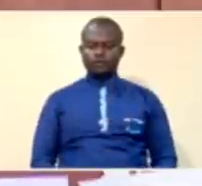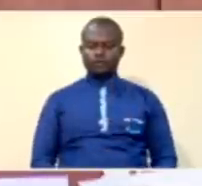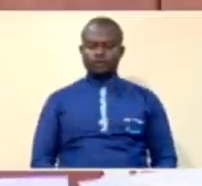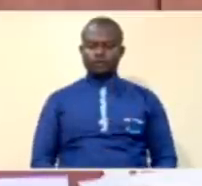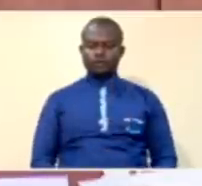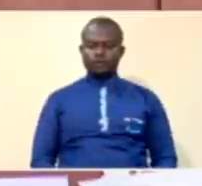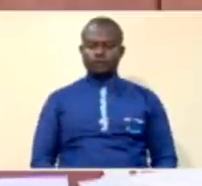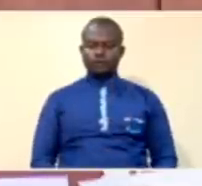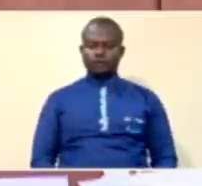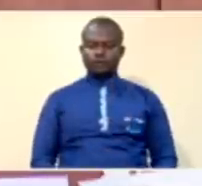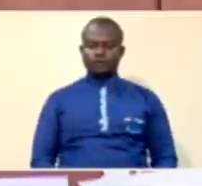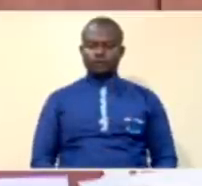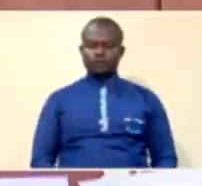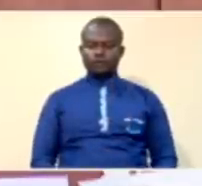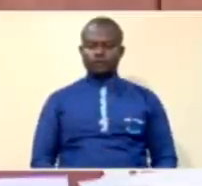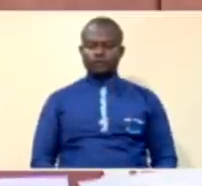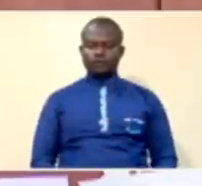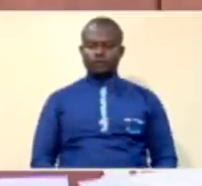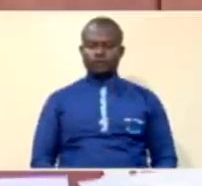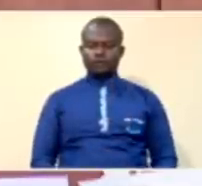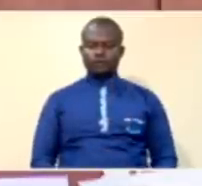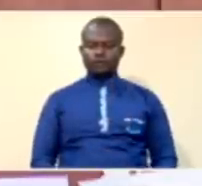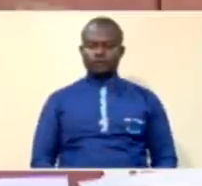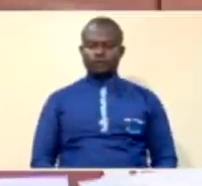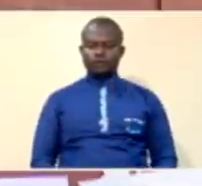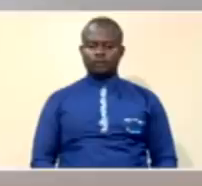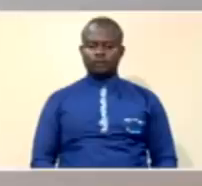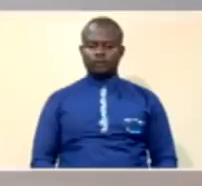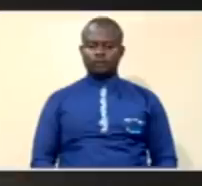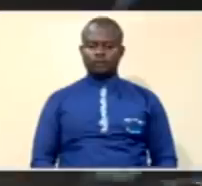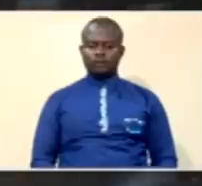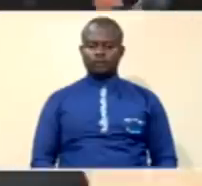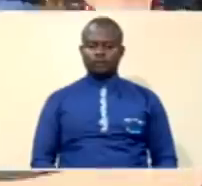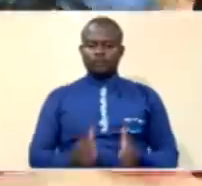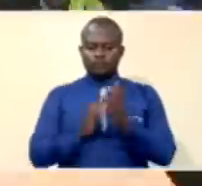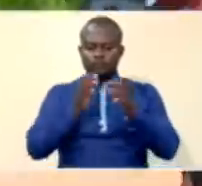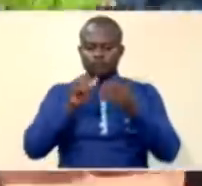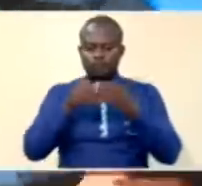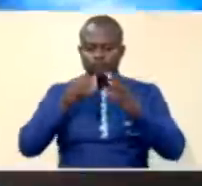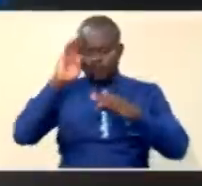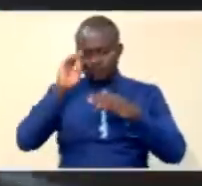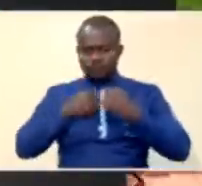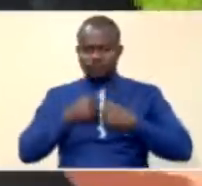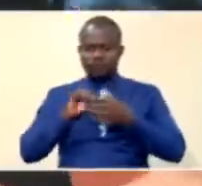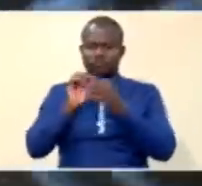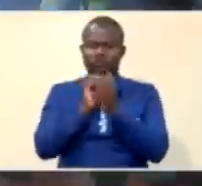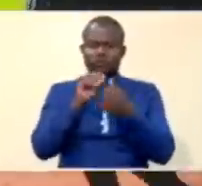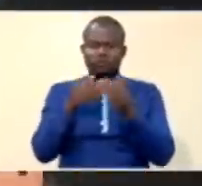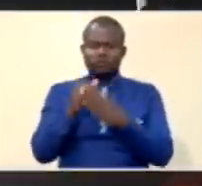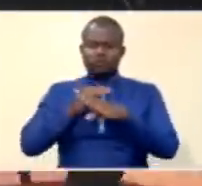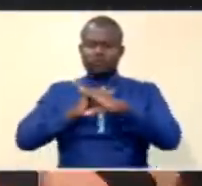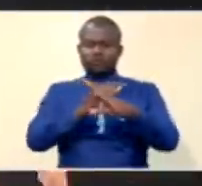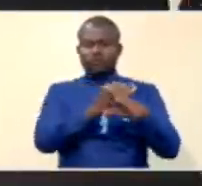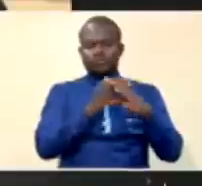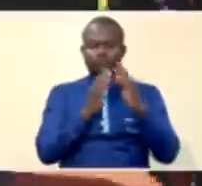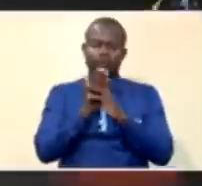against crime and keep Rwanda safe and secure. Basobanuye uburyo polisi y'igihugu ifatanya n'abaturage mu kubungabunga umutekano binyuze